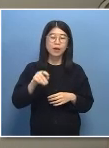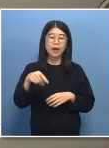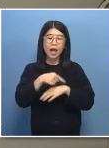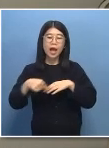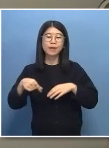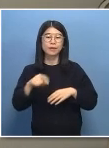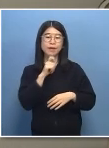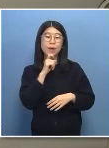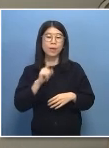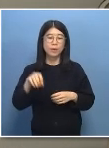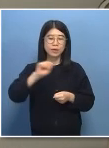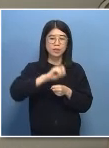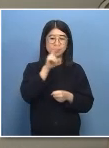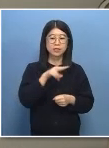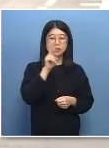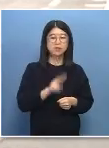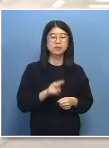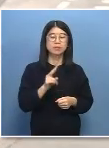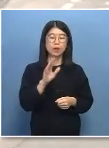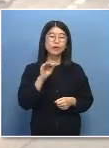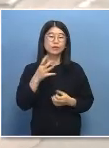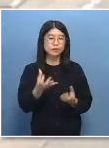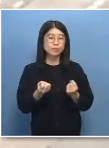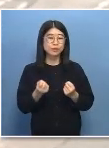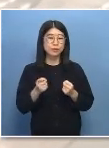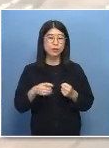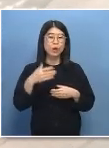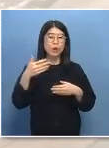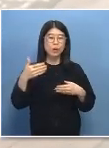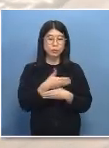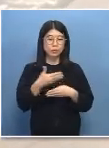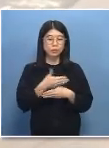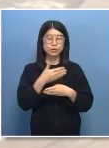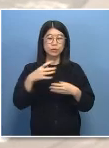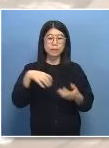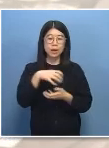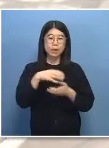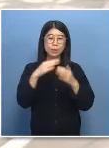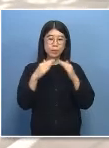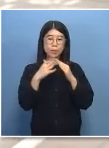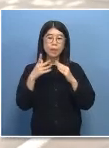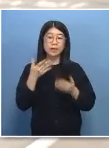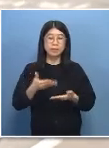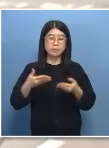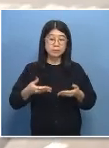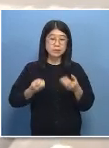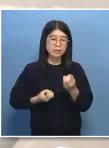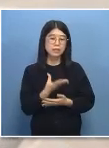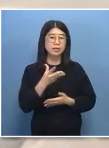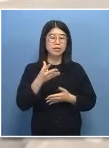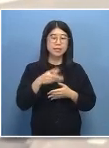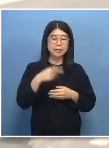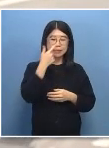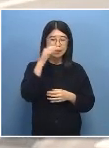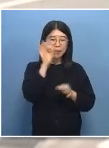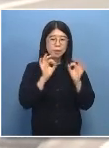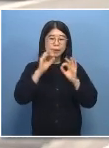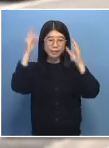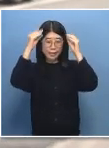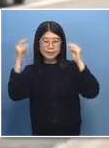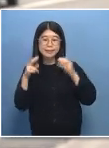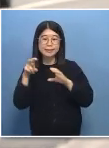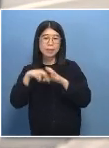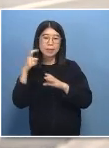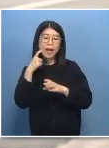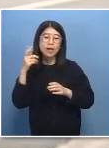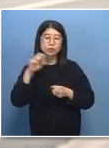零都 OK 嘅，都可以接受嘅。 運輸及物流局話，今次嘅建議同新加坡、意大利同埋西班牙嘅做法